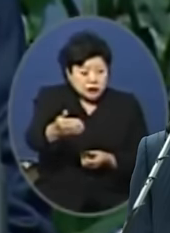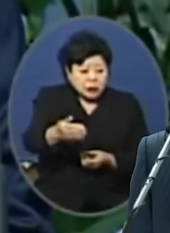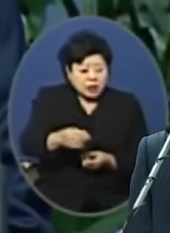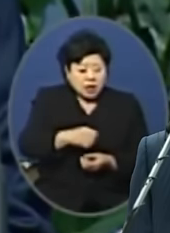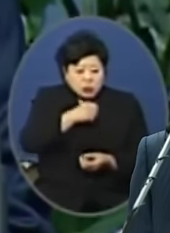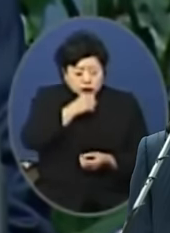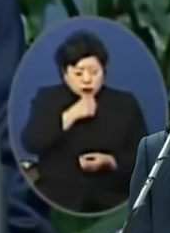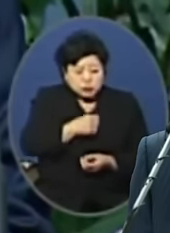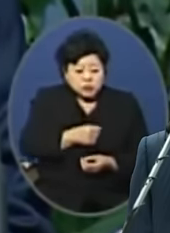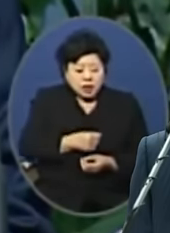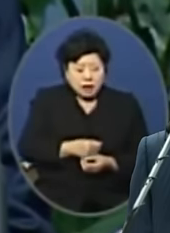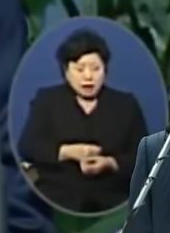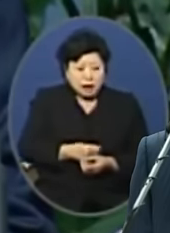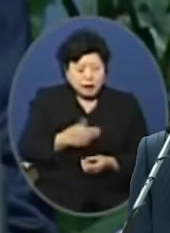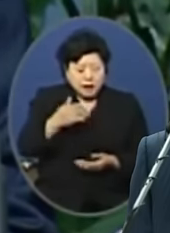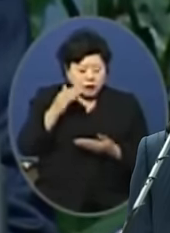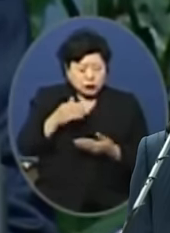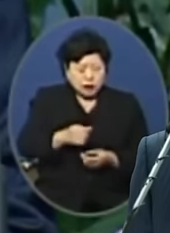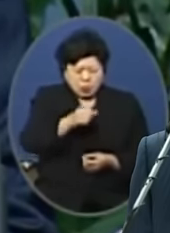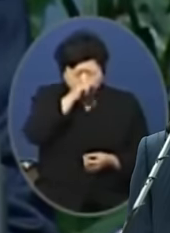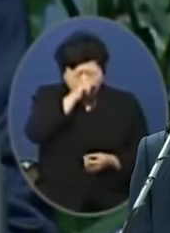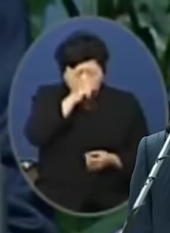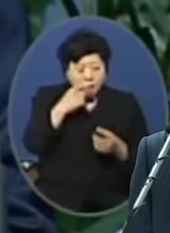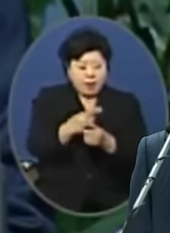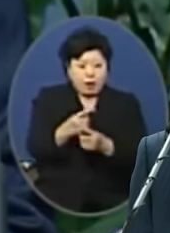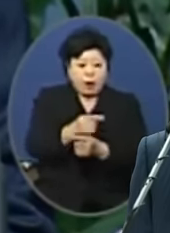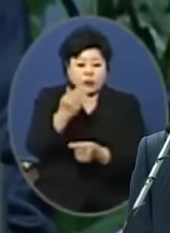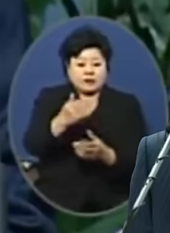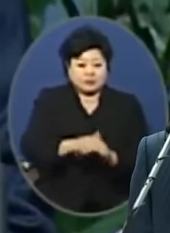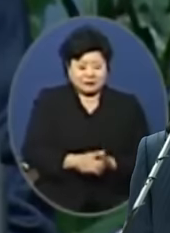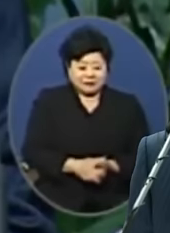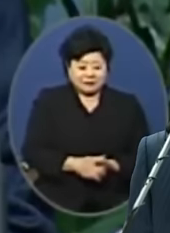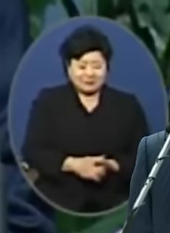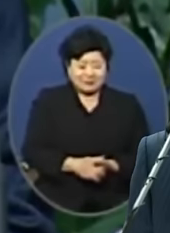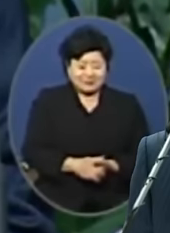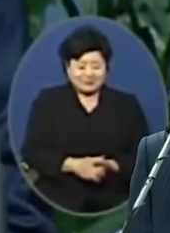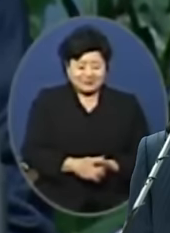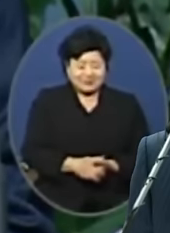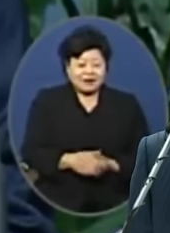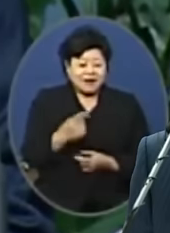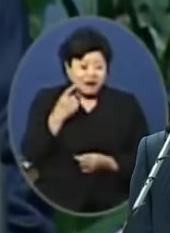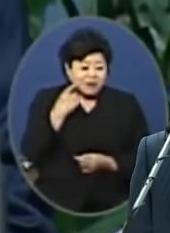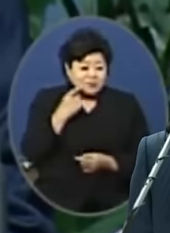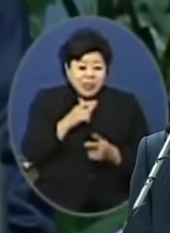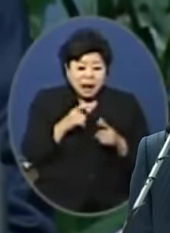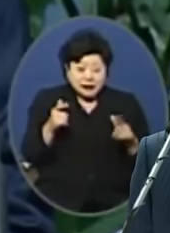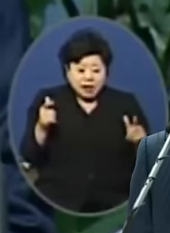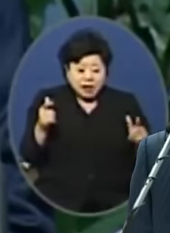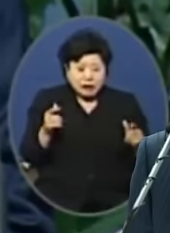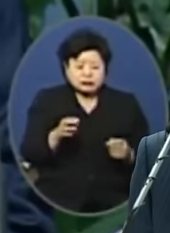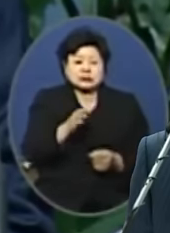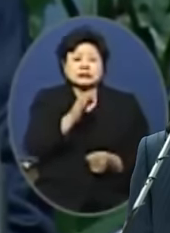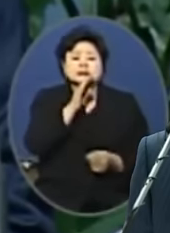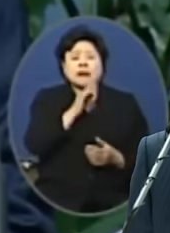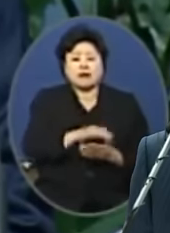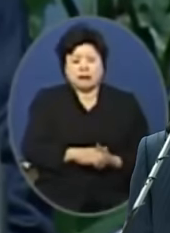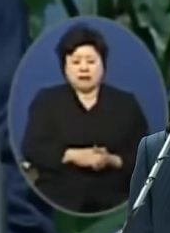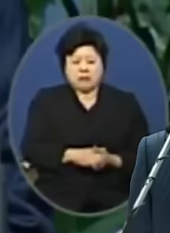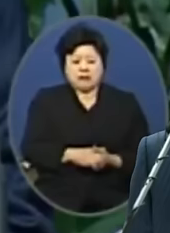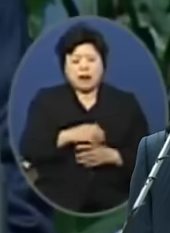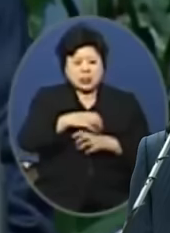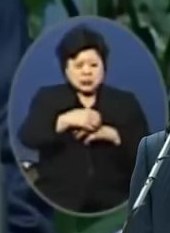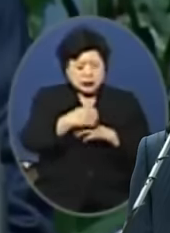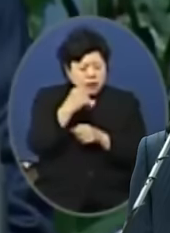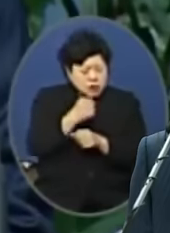성적이 8개월 만에 확 달라졌다는 것입니다. 좀 거짓말을 섞였는지는 모르겠지만은 그러나